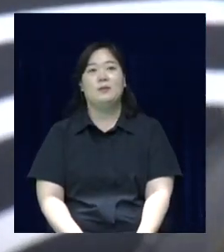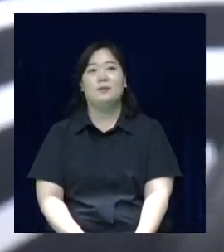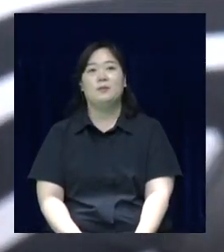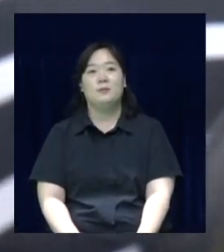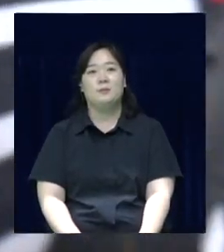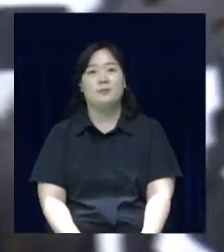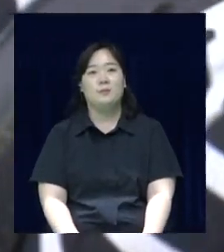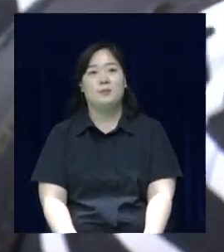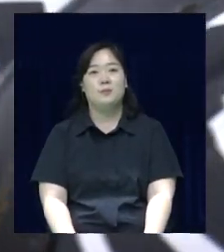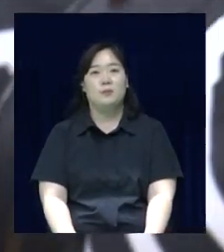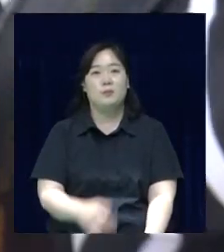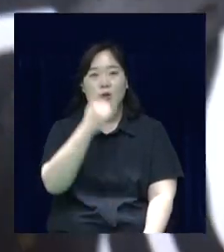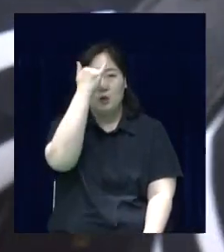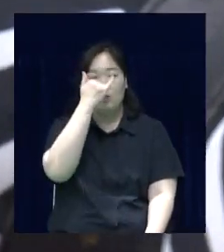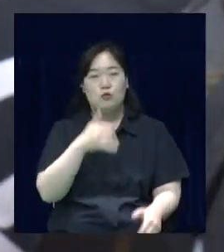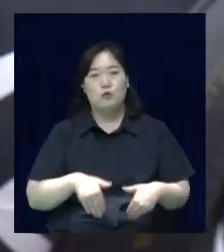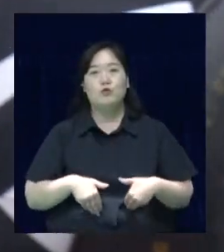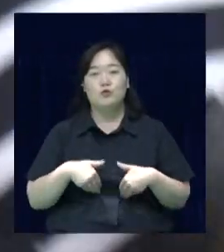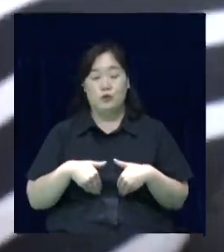충남 소속의 조은호